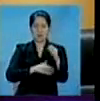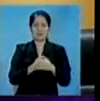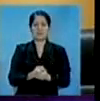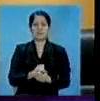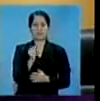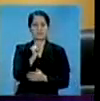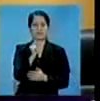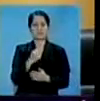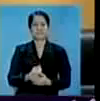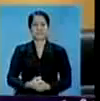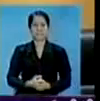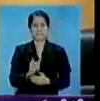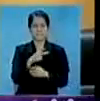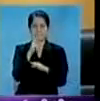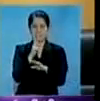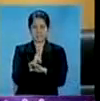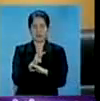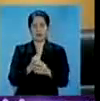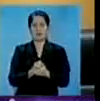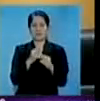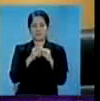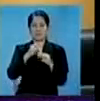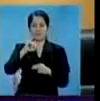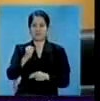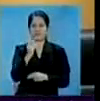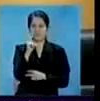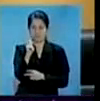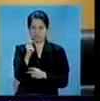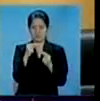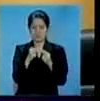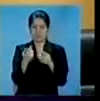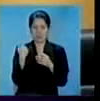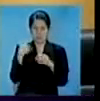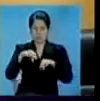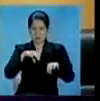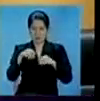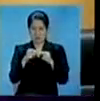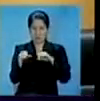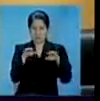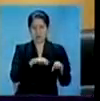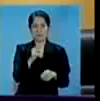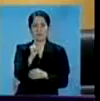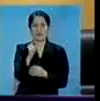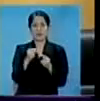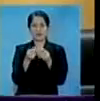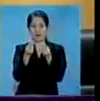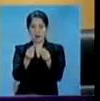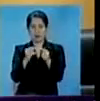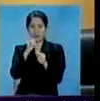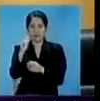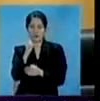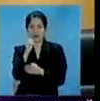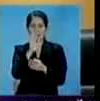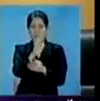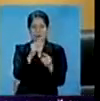ท่านประธานครับเรื่องที่คุณจตุพรได้เตรียมการเอาไว้คือว่าให้ญาติของผู้เสียชีวิต